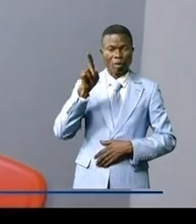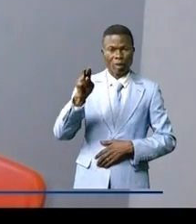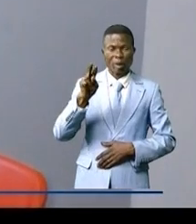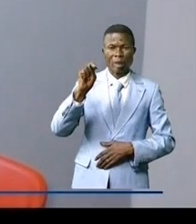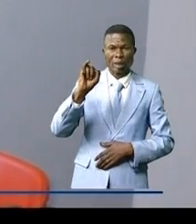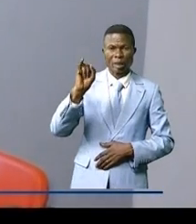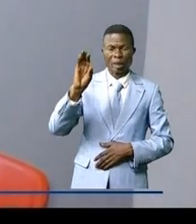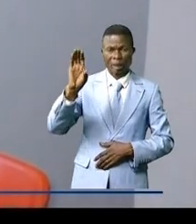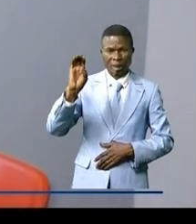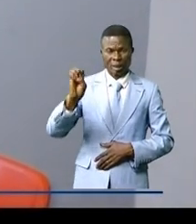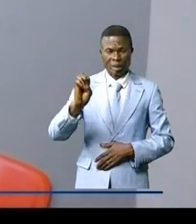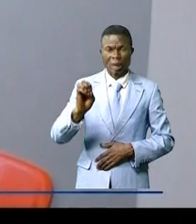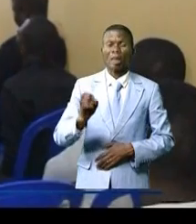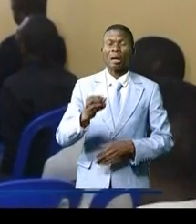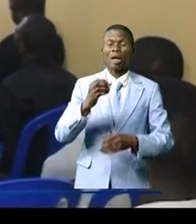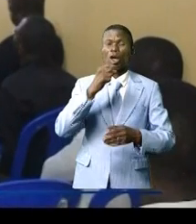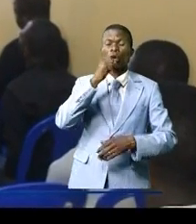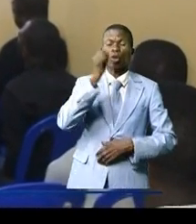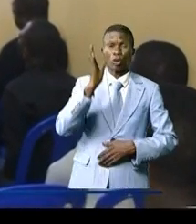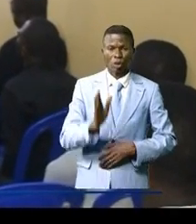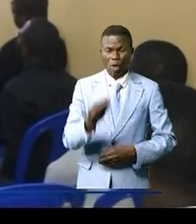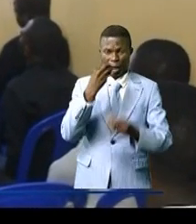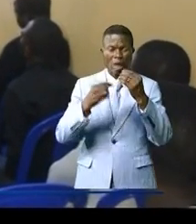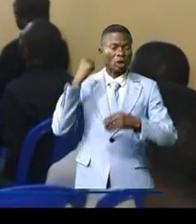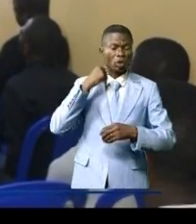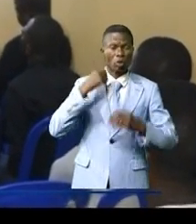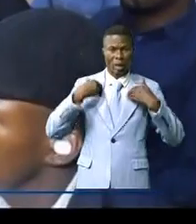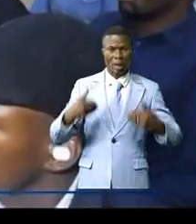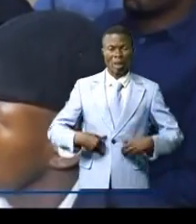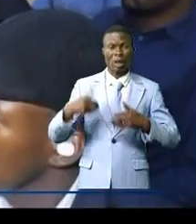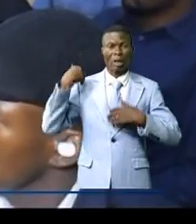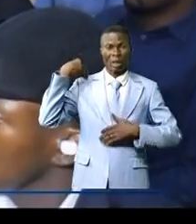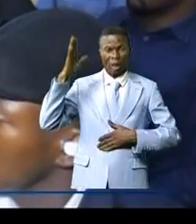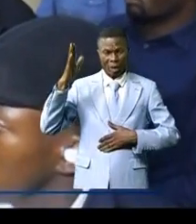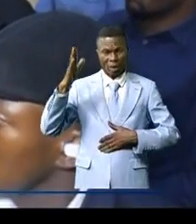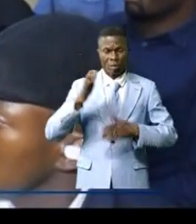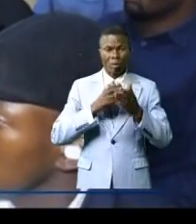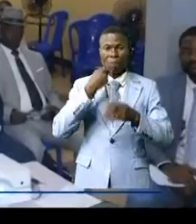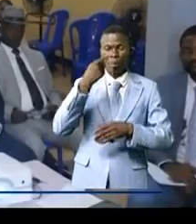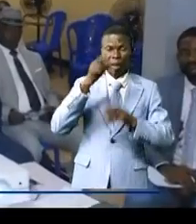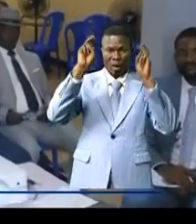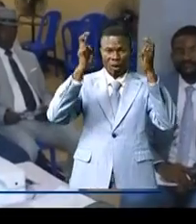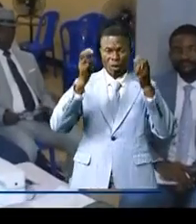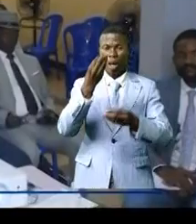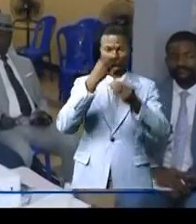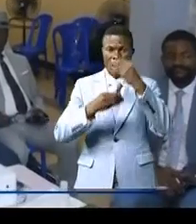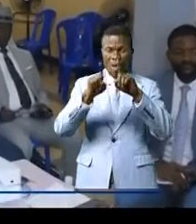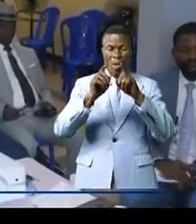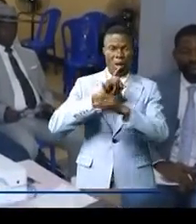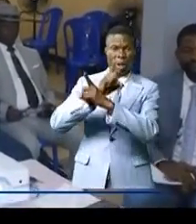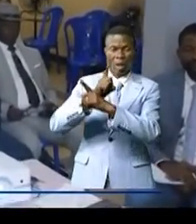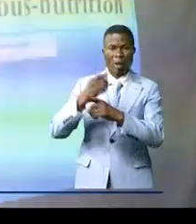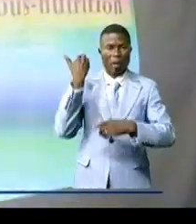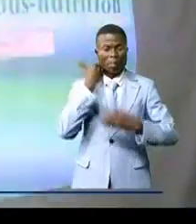Akaloji, nutritionniste et docteur en santé publique, s'est penché sur les sous-thèmes « Nutrition et prévention du